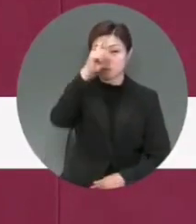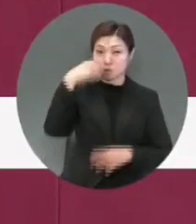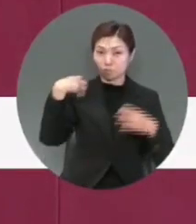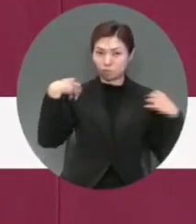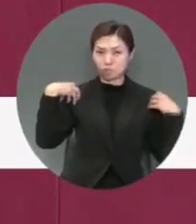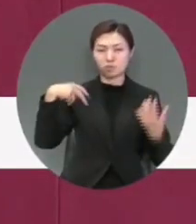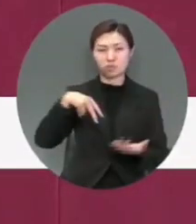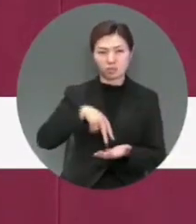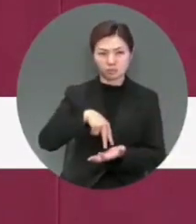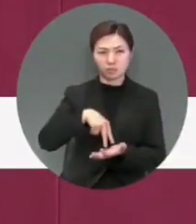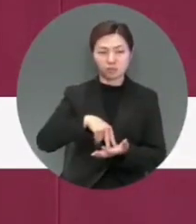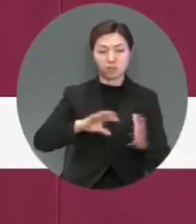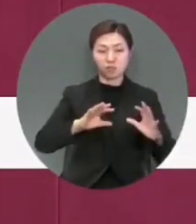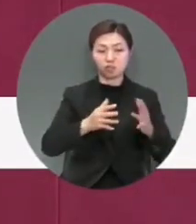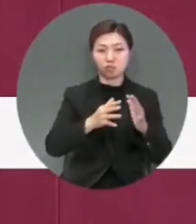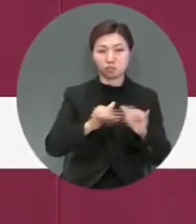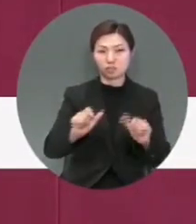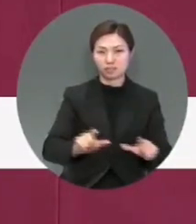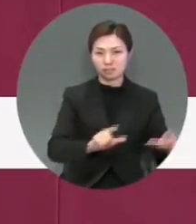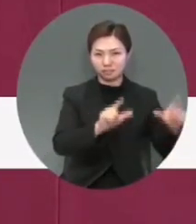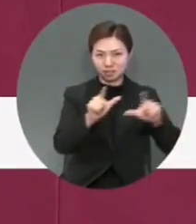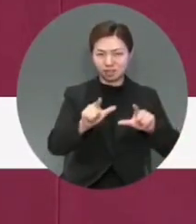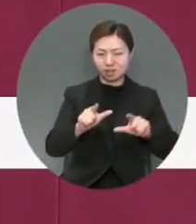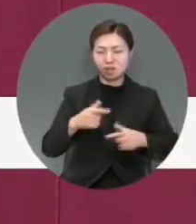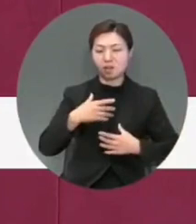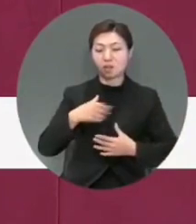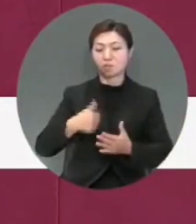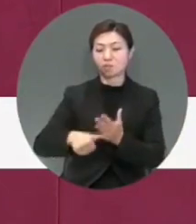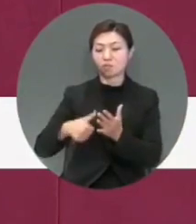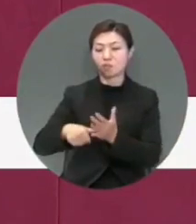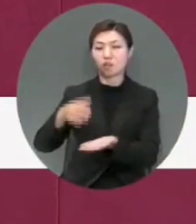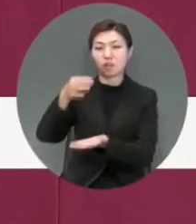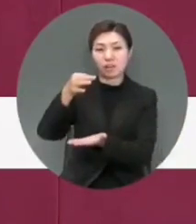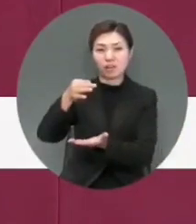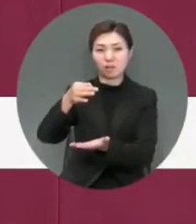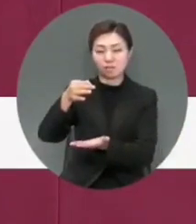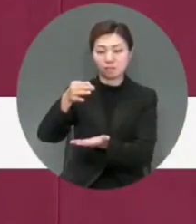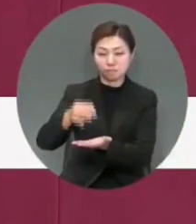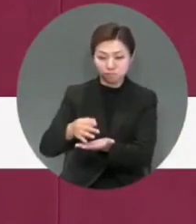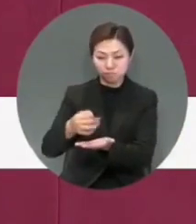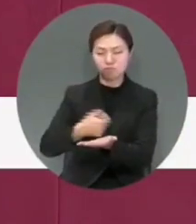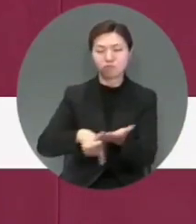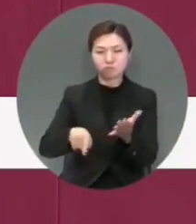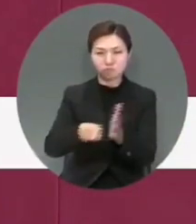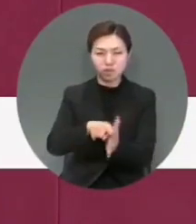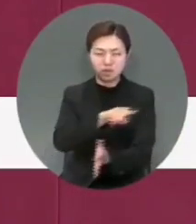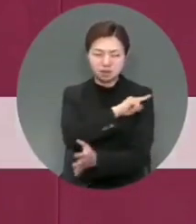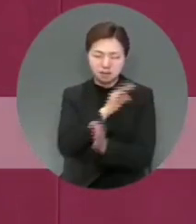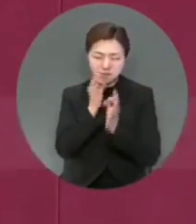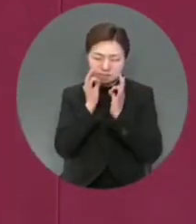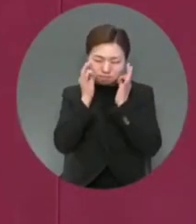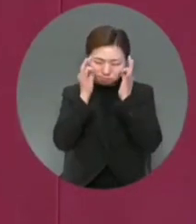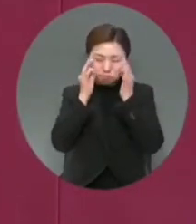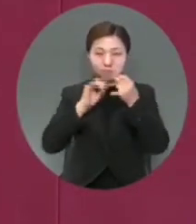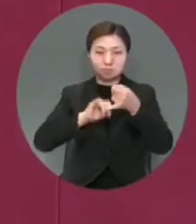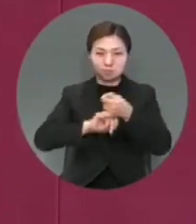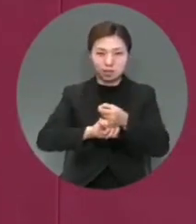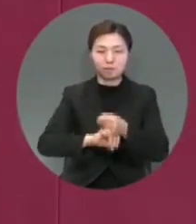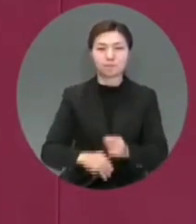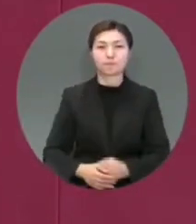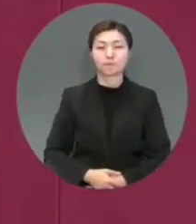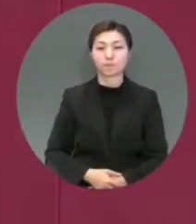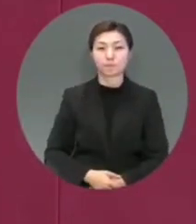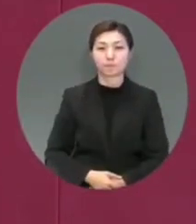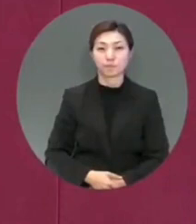안정을 모든 정책의 최우선에 두고 총력 대응하겠습니다. 범정부